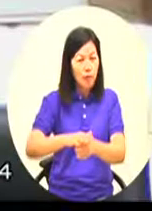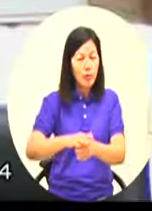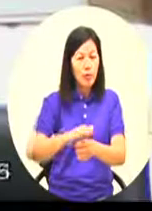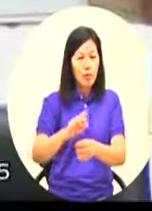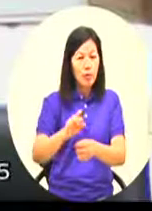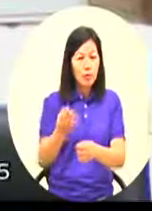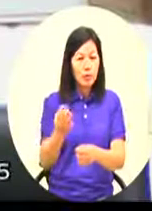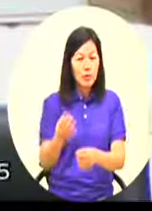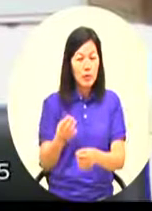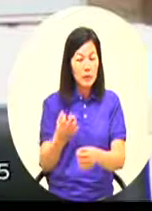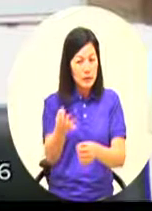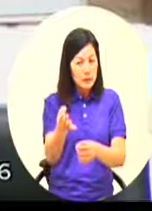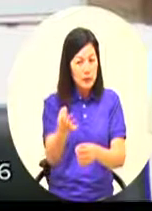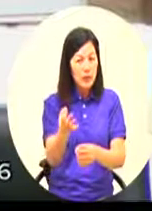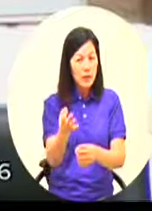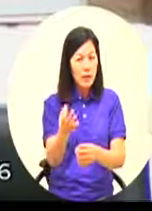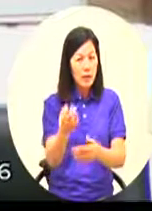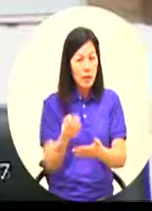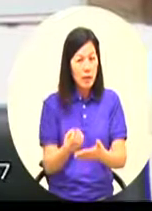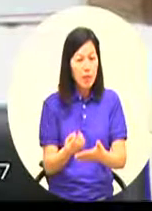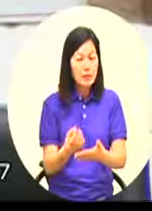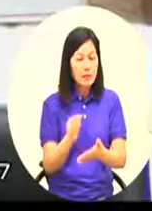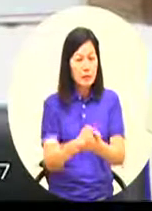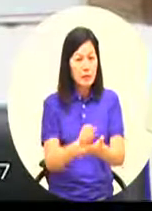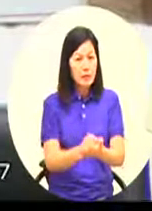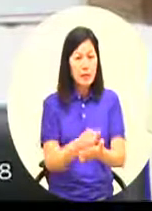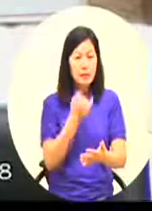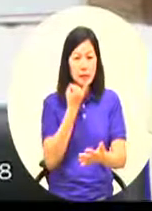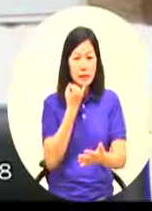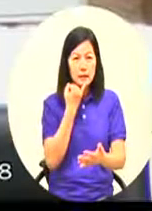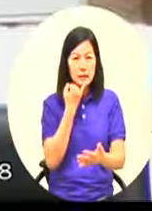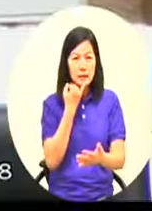的经费到底可以